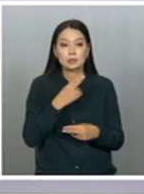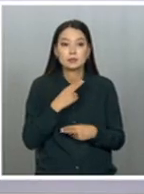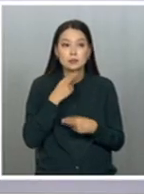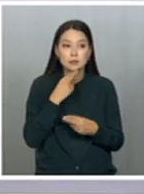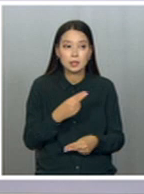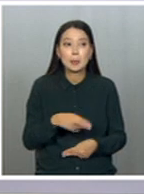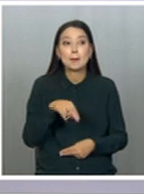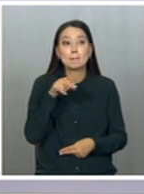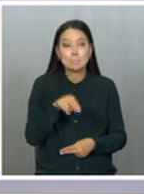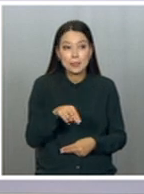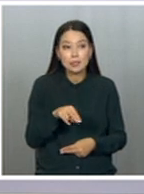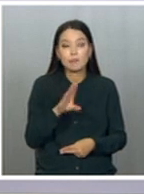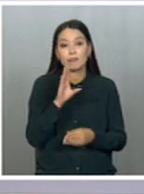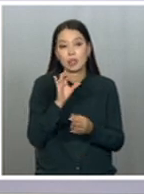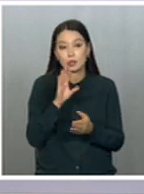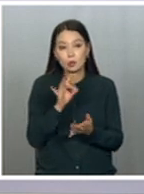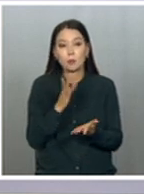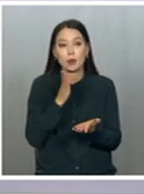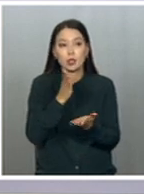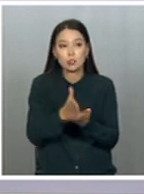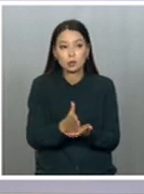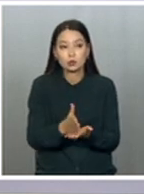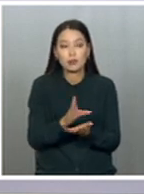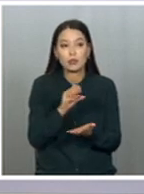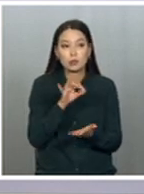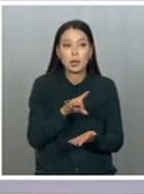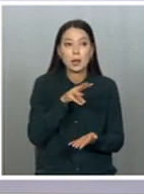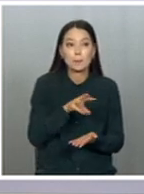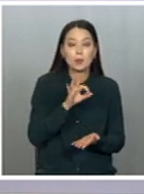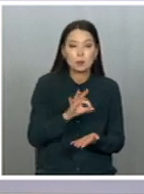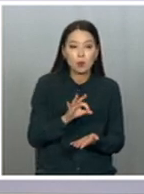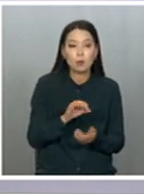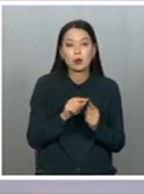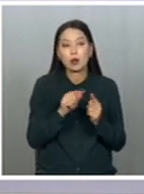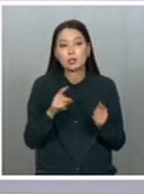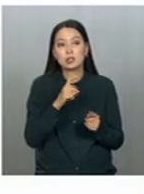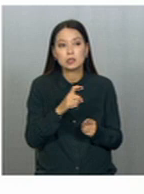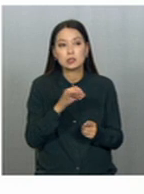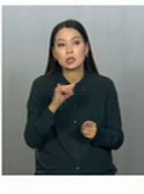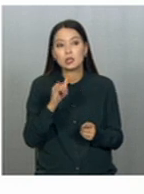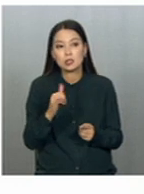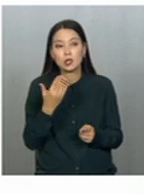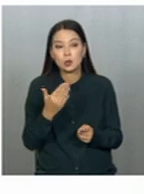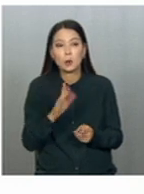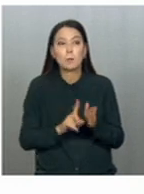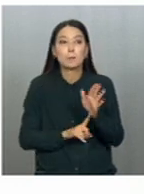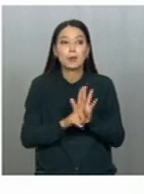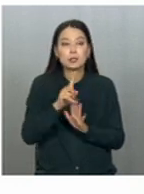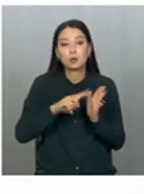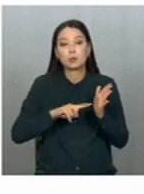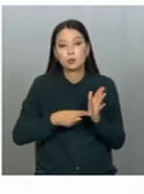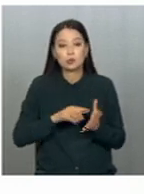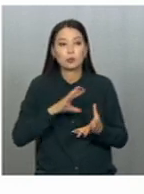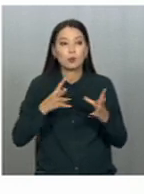P векторы бағыттаушы векторы мен M0 координаттары X0, Y0 болатын бастапқы нүктесі